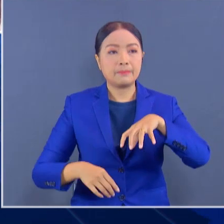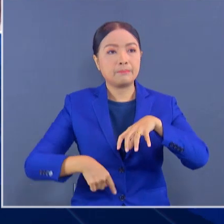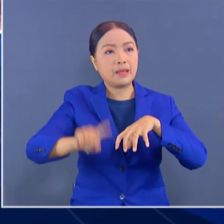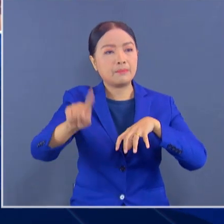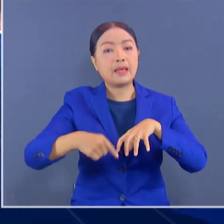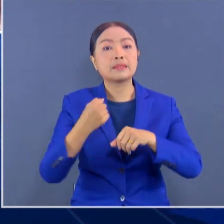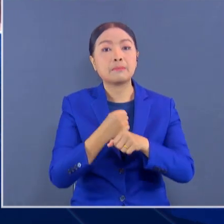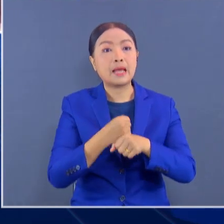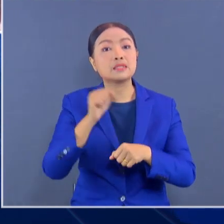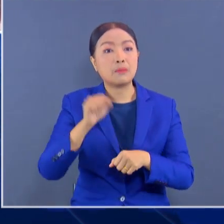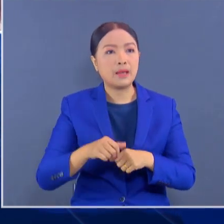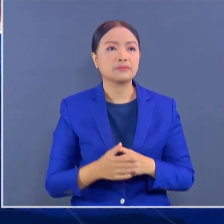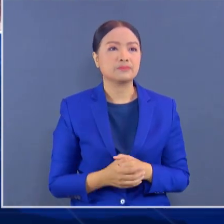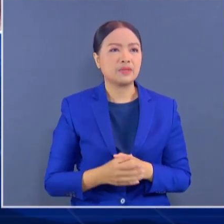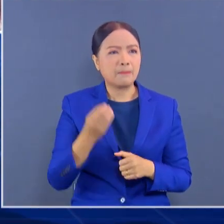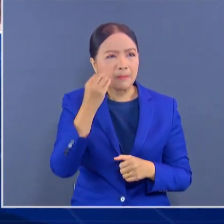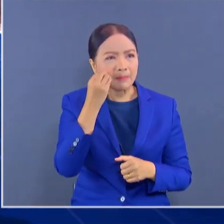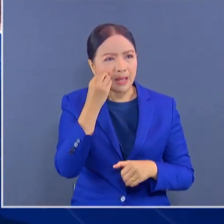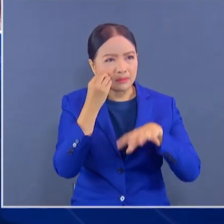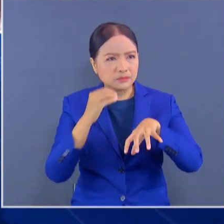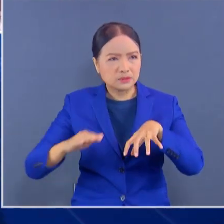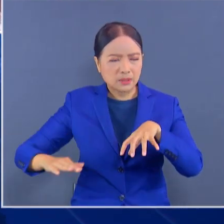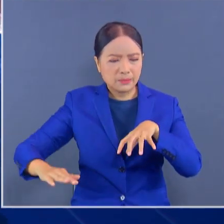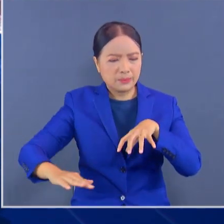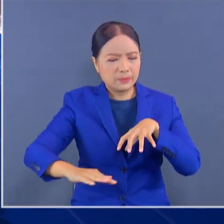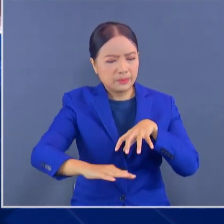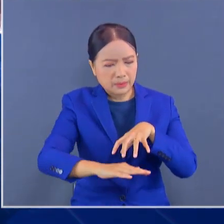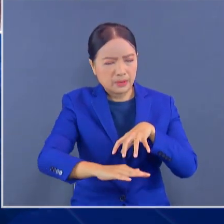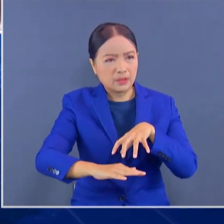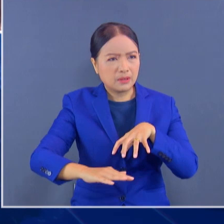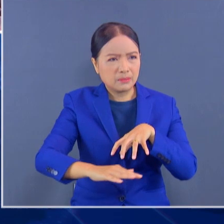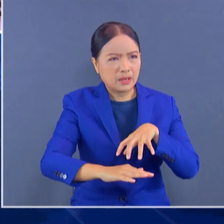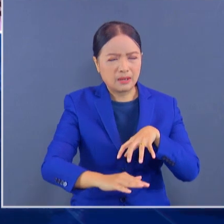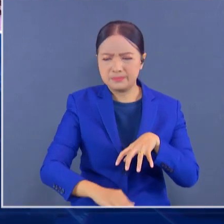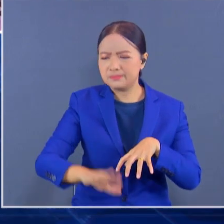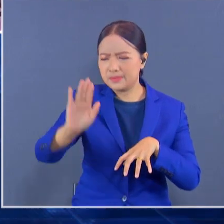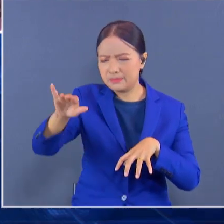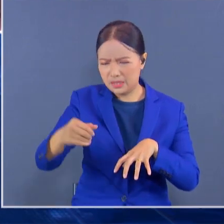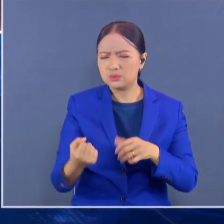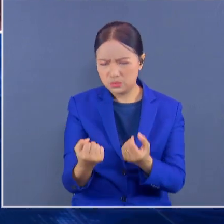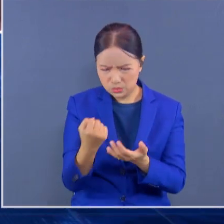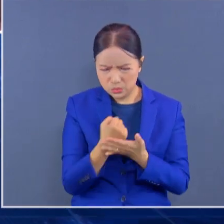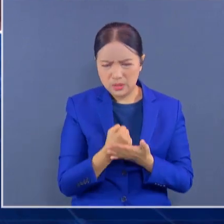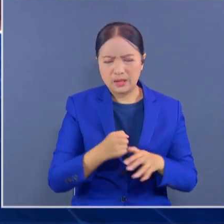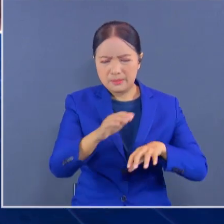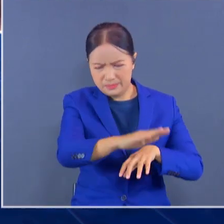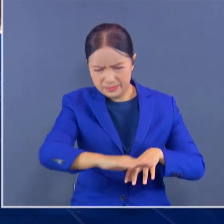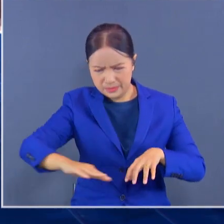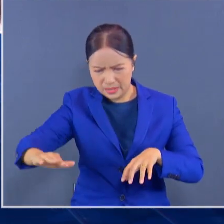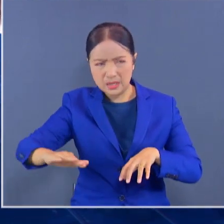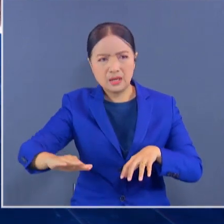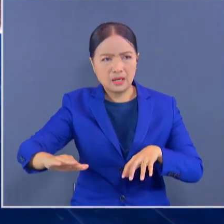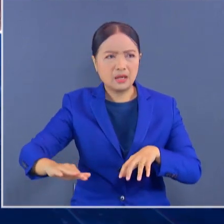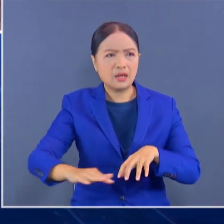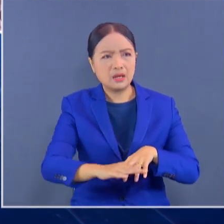าพอไปกลับไม่เป็นเวลาจะเข้าบ้านก็ต้องคอยไปเรียกเขาขยับรถให้หน่อยเถิบให้หน่อยจะออกบ้านก็ต้องคอยไปเรียก